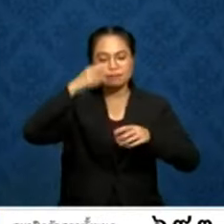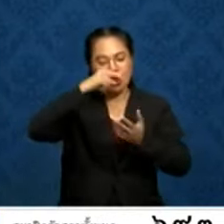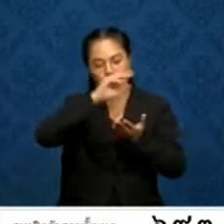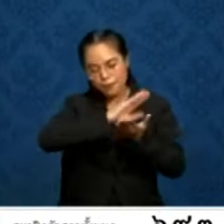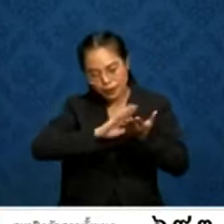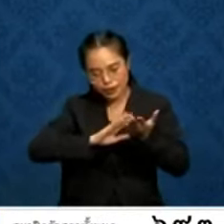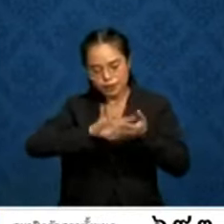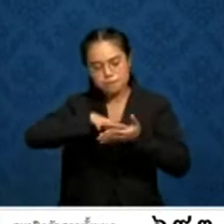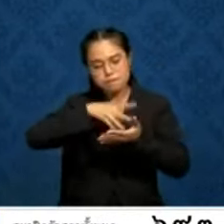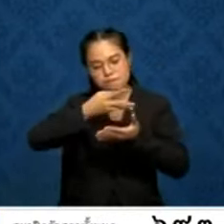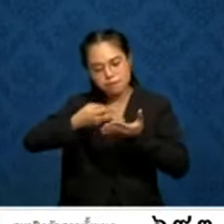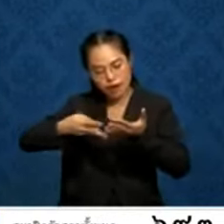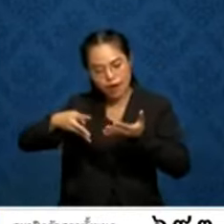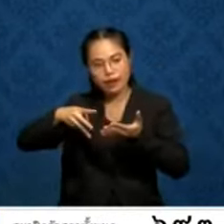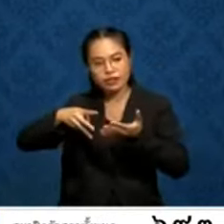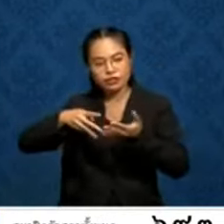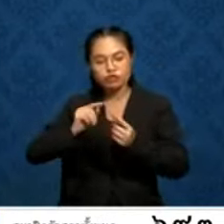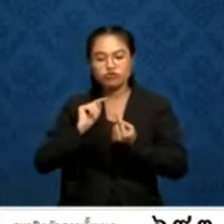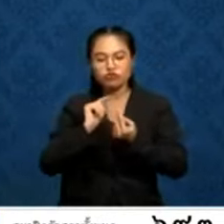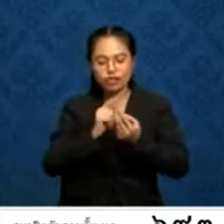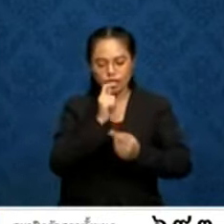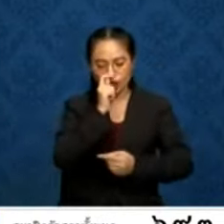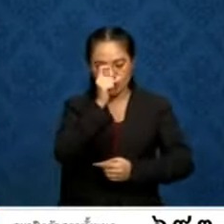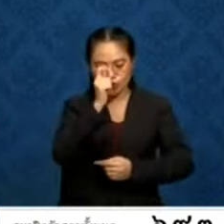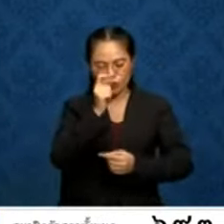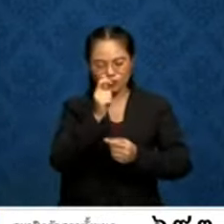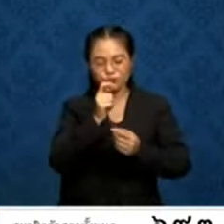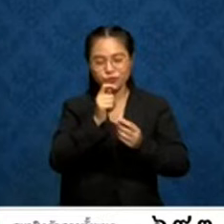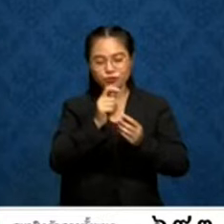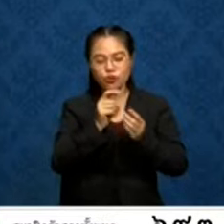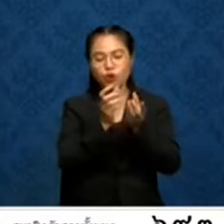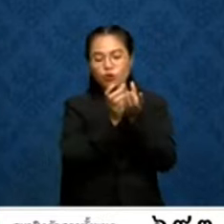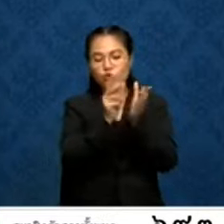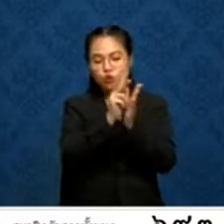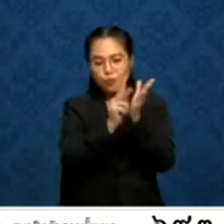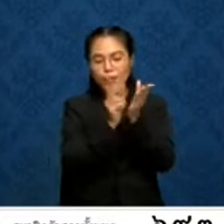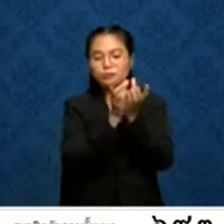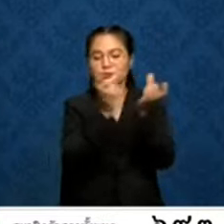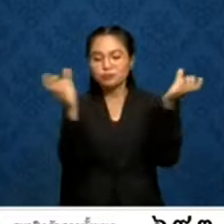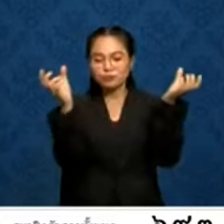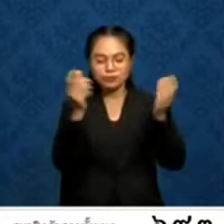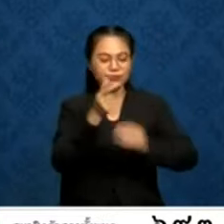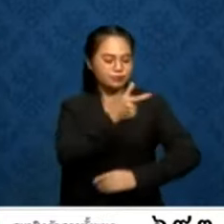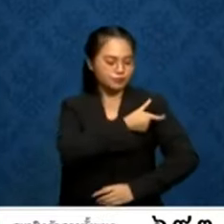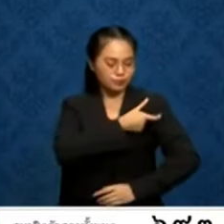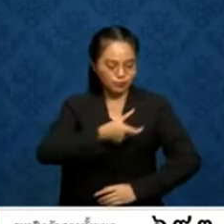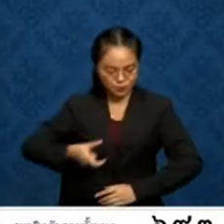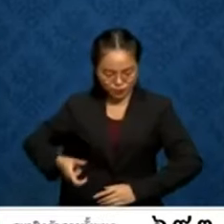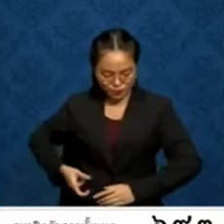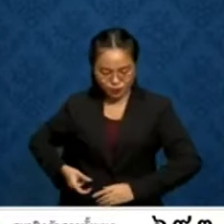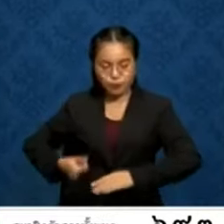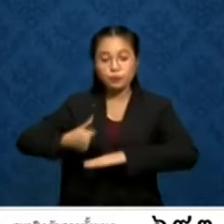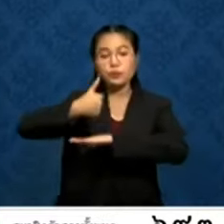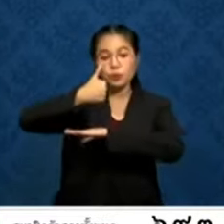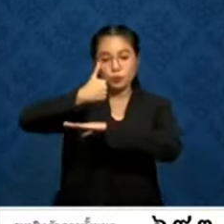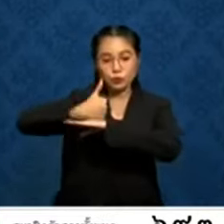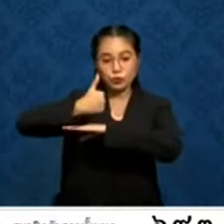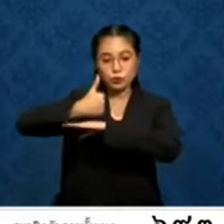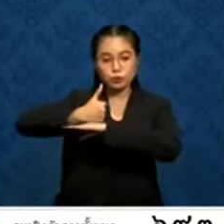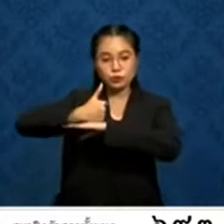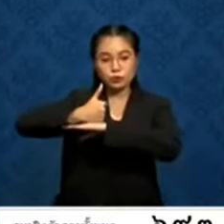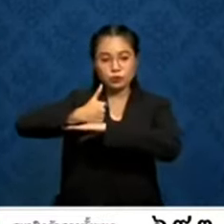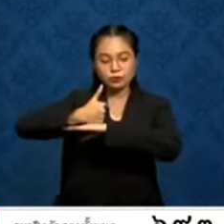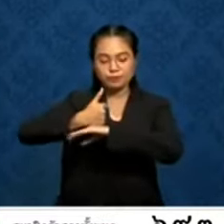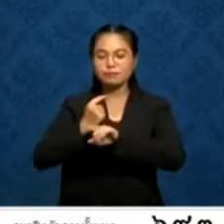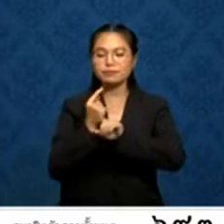ยึดมั่นการปกครองในระบอบประชาธิปไตยอันมีพระมหากษัตริย์ทรงเป็นประมุขโดยมีความสอดคล้